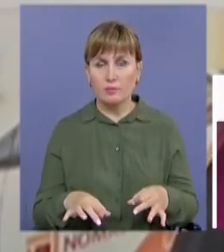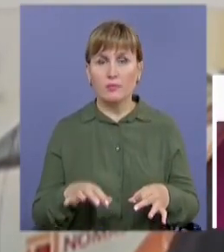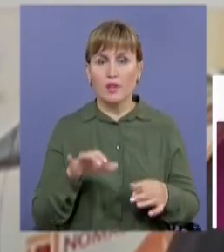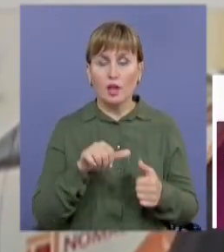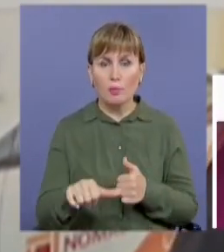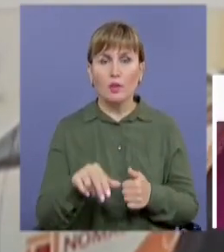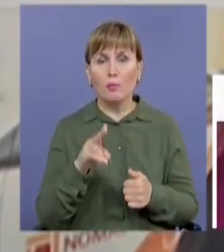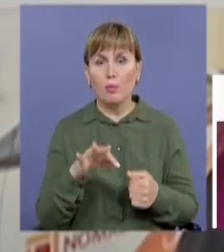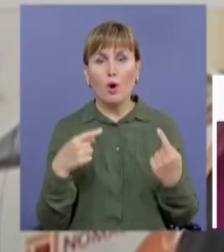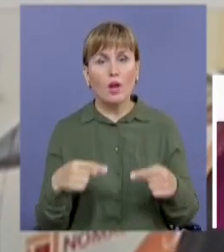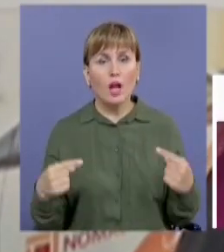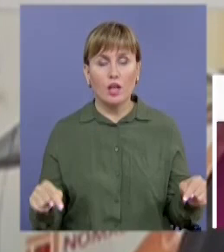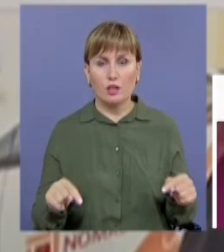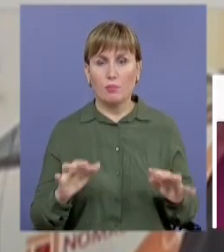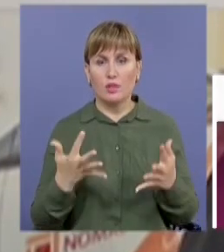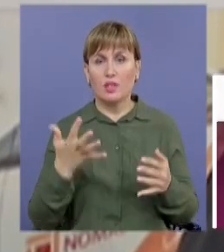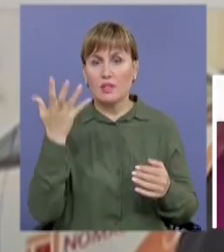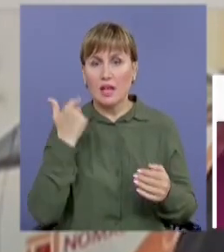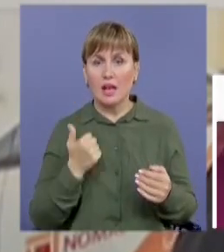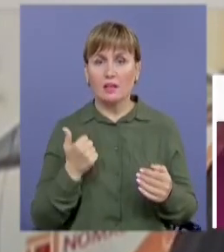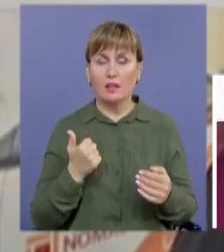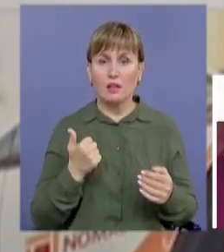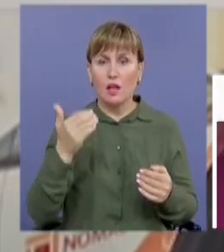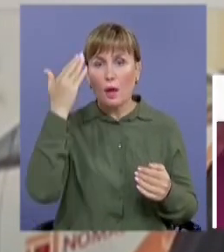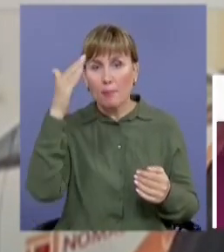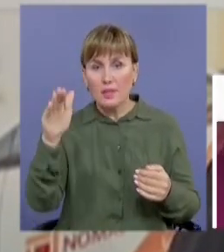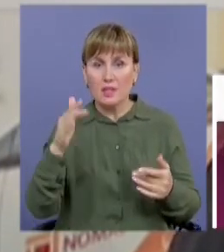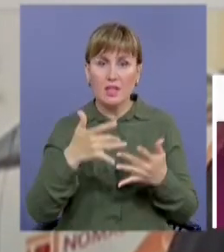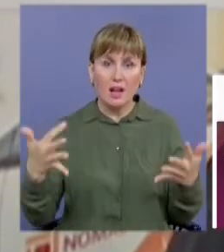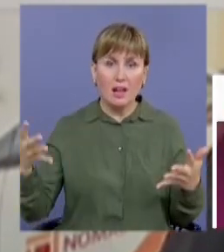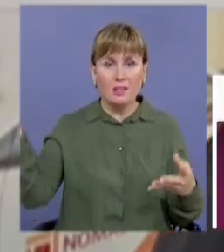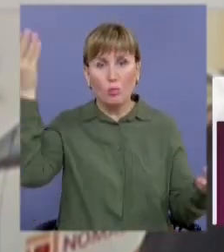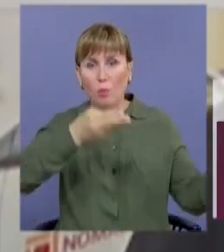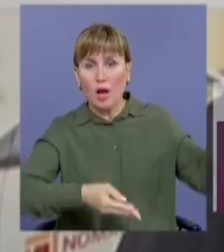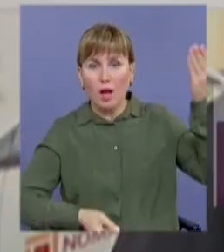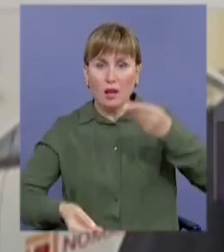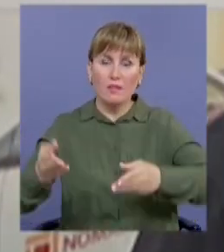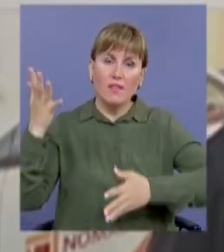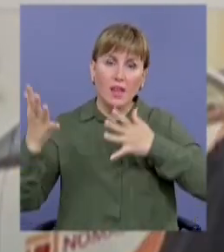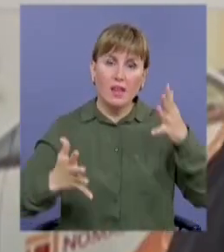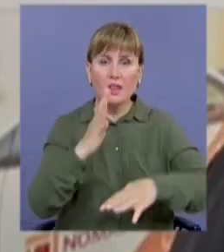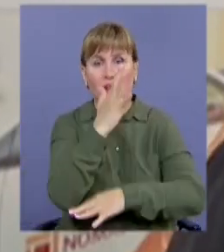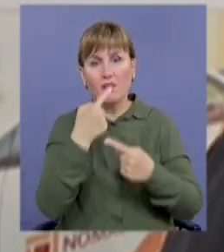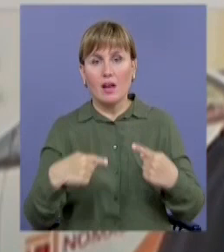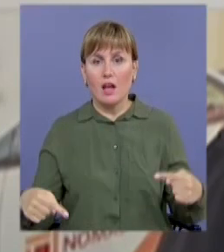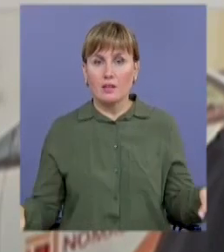Именно по иным происшествиям, когда посторонние предметы падают на машину, повреждают кузовные детали там, и